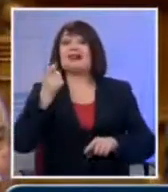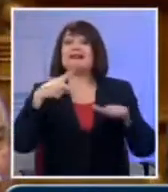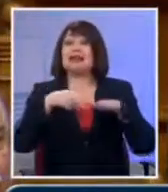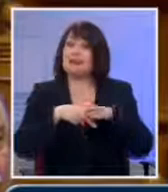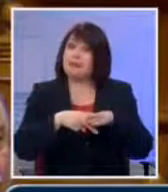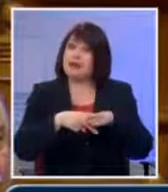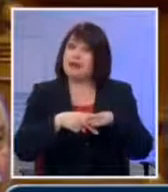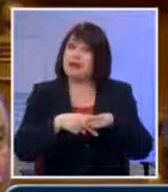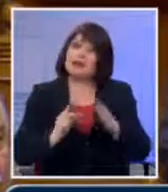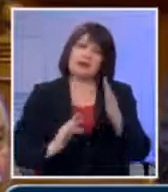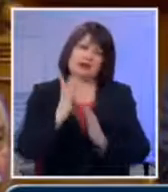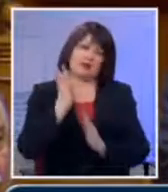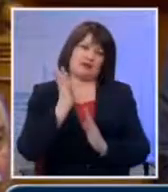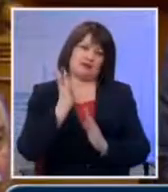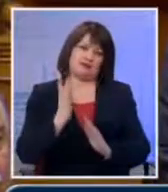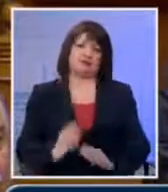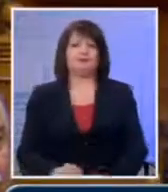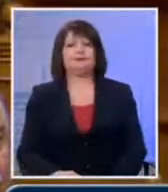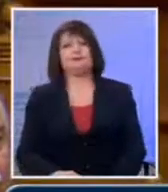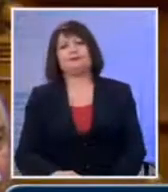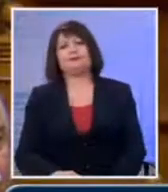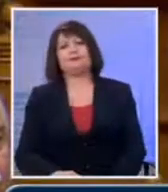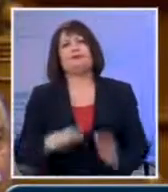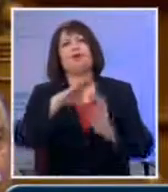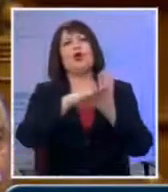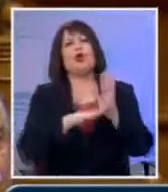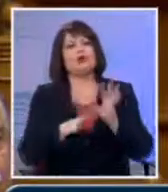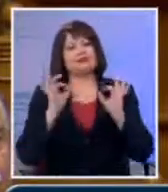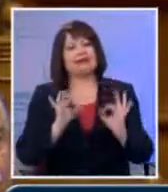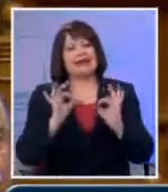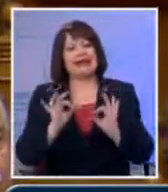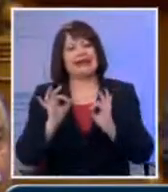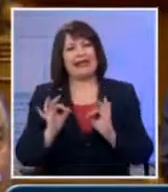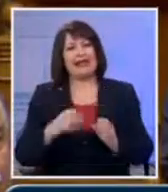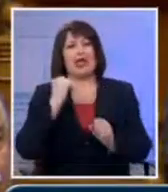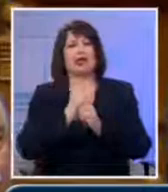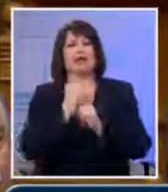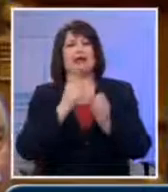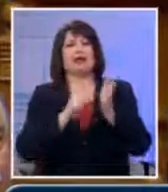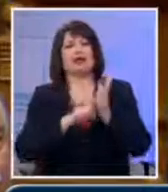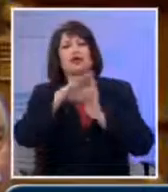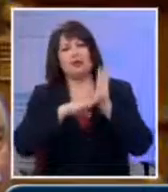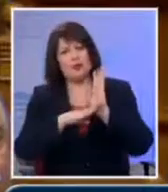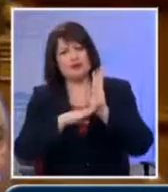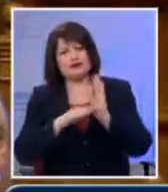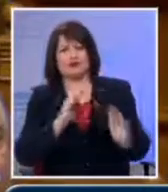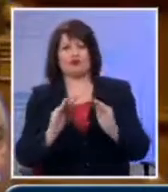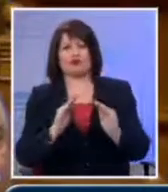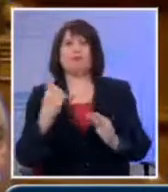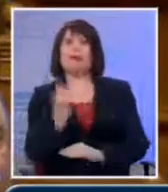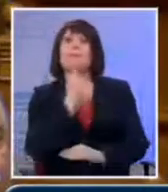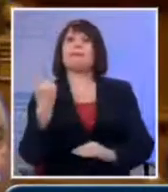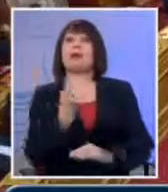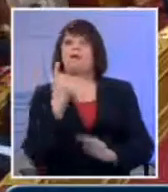ταμεία και στην ανάπτυξη, με όρους την πλήρη τήρηση της εργασιακής νομοθεσίας και την προστασία του